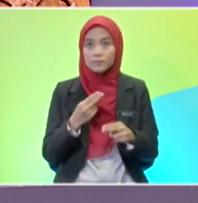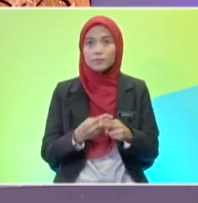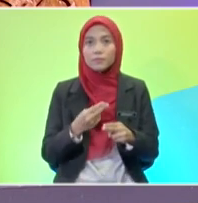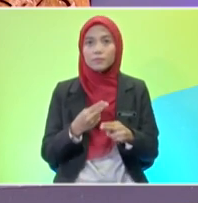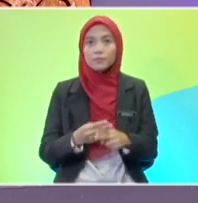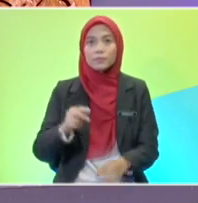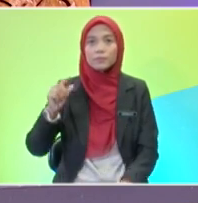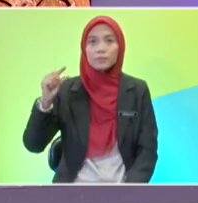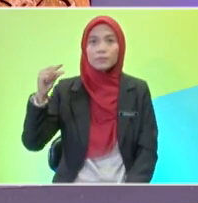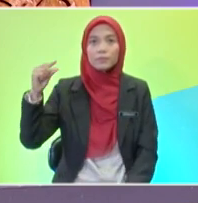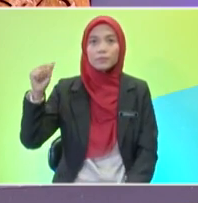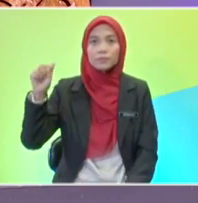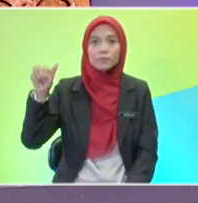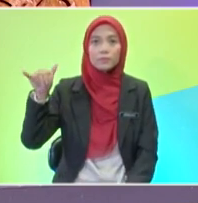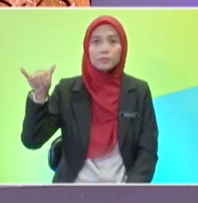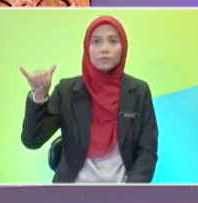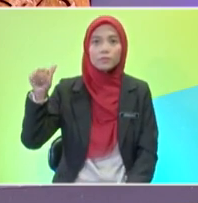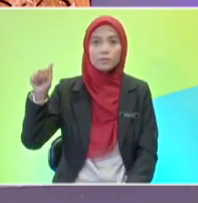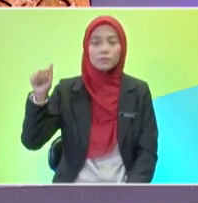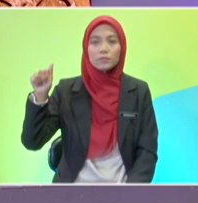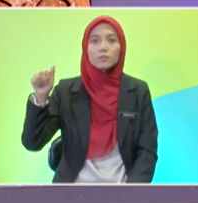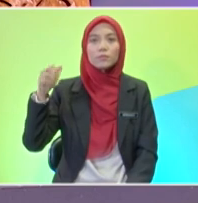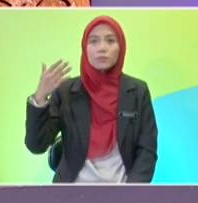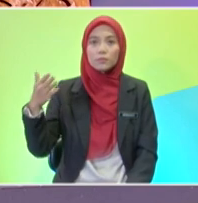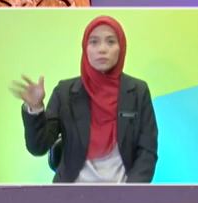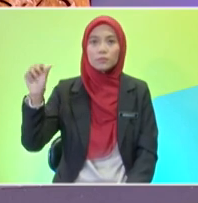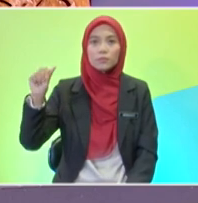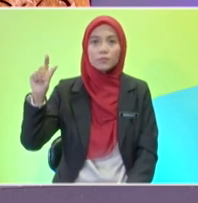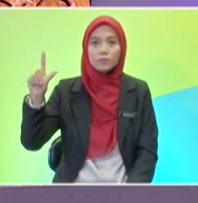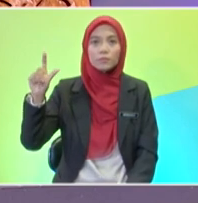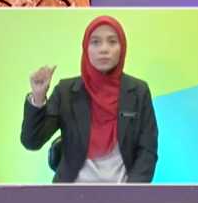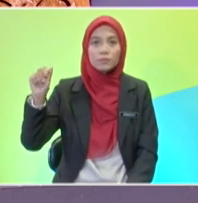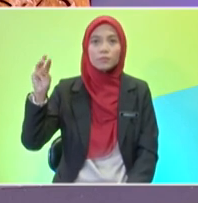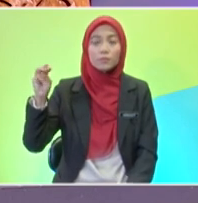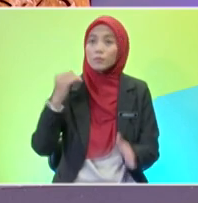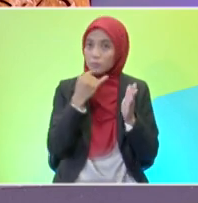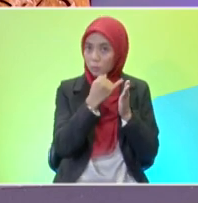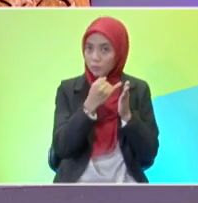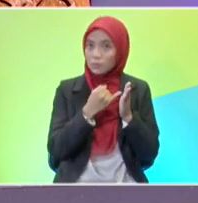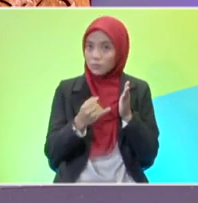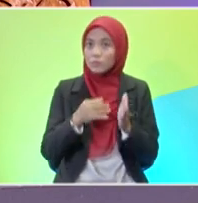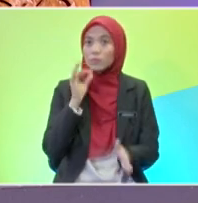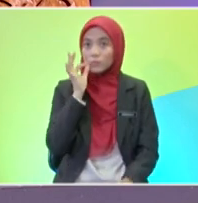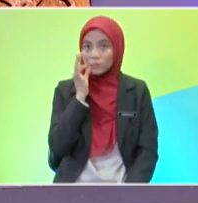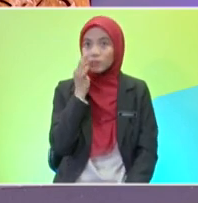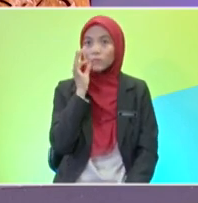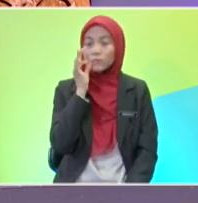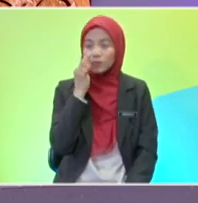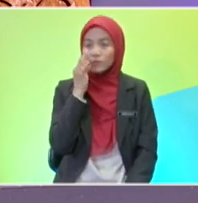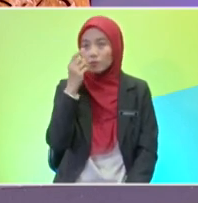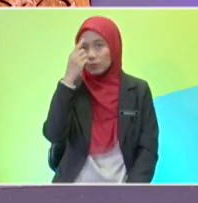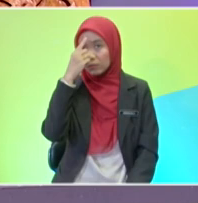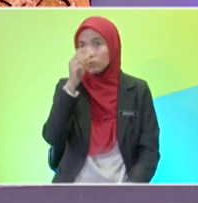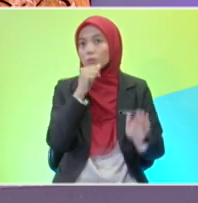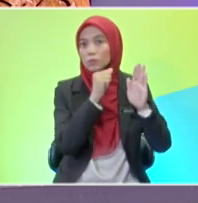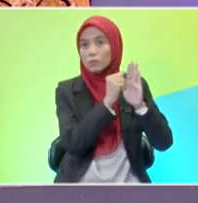alam yang mana kita mengolah bahan-bahan yang ada pada buah kuku itu tadi untuk menjadi sebagian daripada